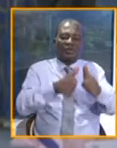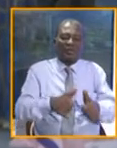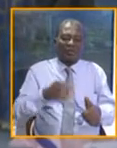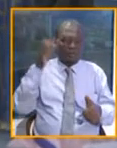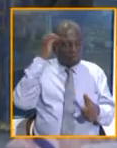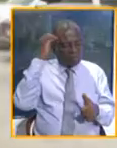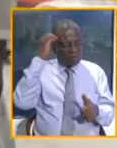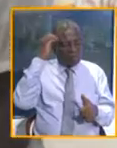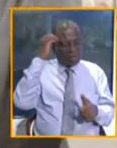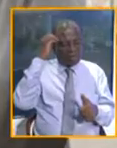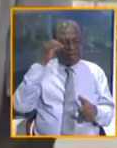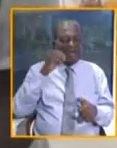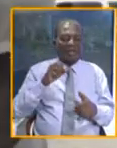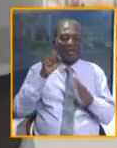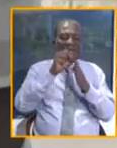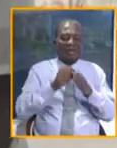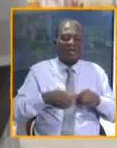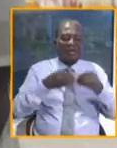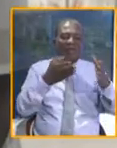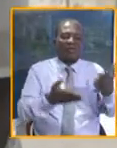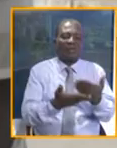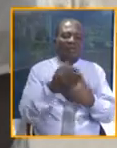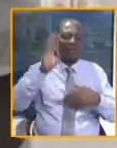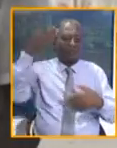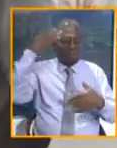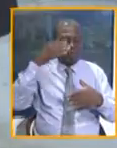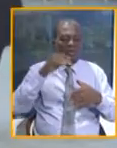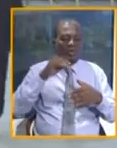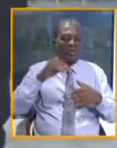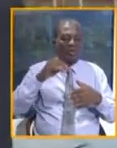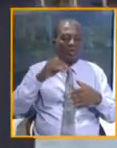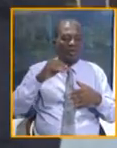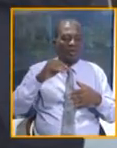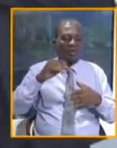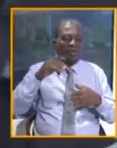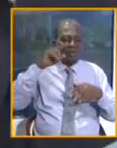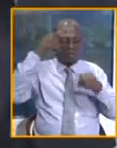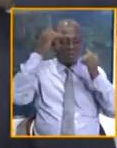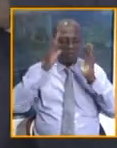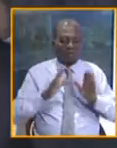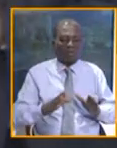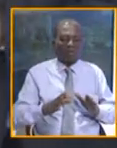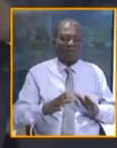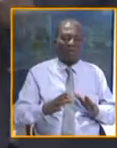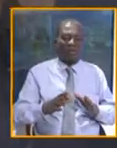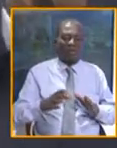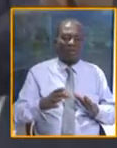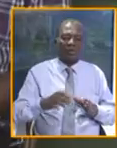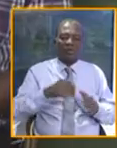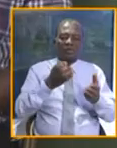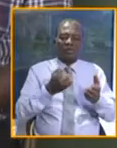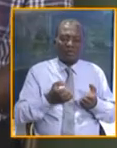Alassane Ouattara, est symboliquement remis par le ministre-gouverneur Robert Begrimambé. Je voudrais tout